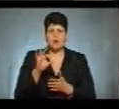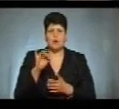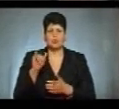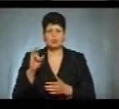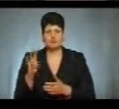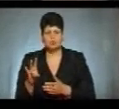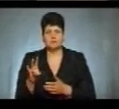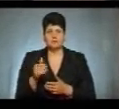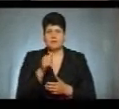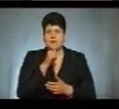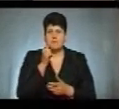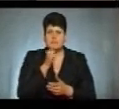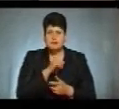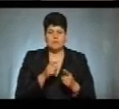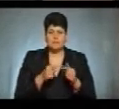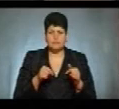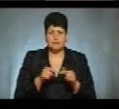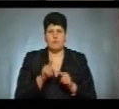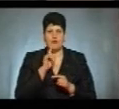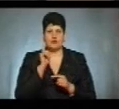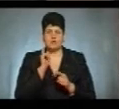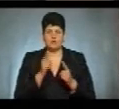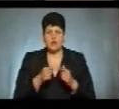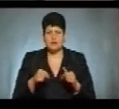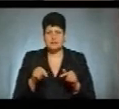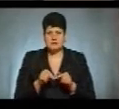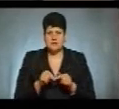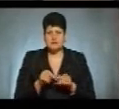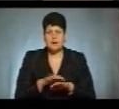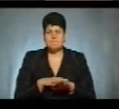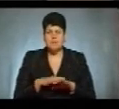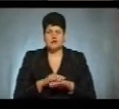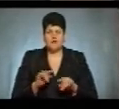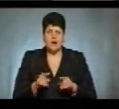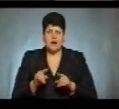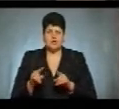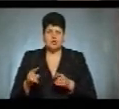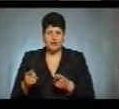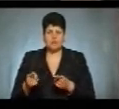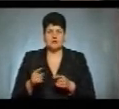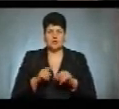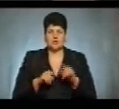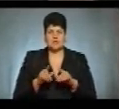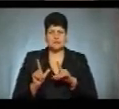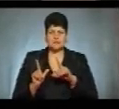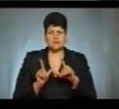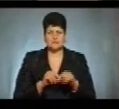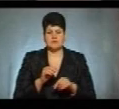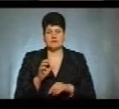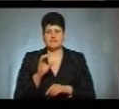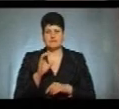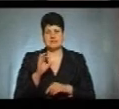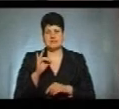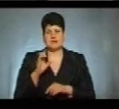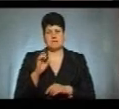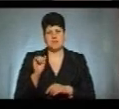членів підпільної ОУН, молодіжної організації, масово арештовувалися і родини вивозилися в Сибір. Якщо